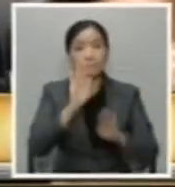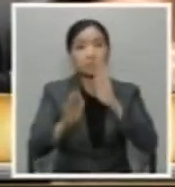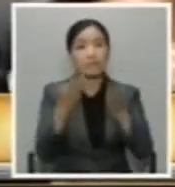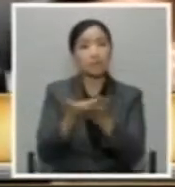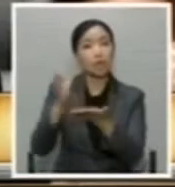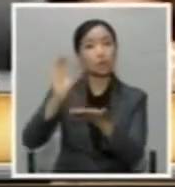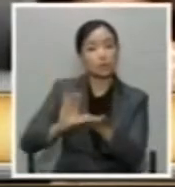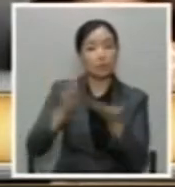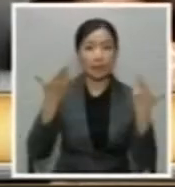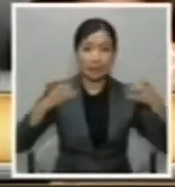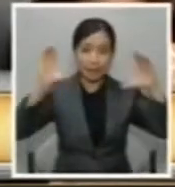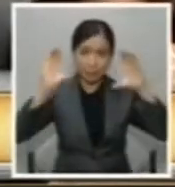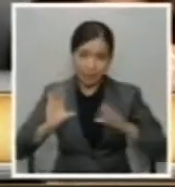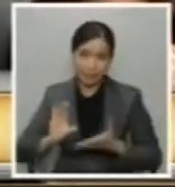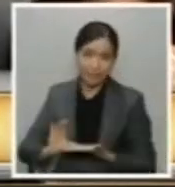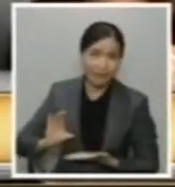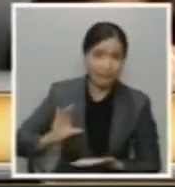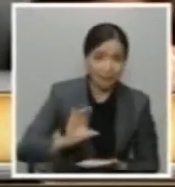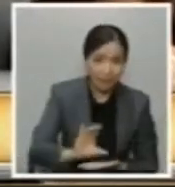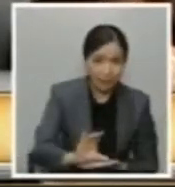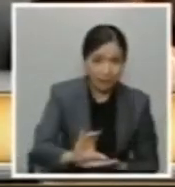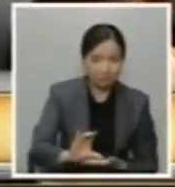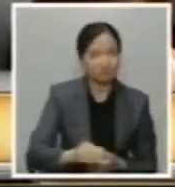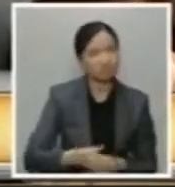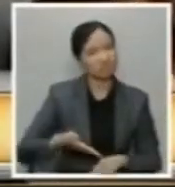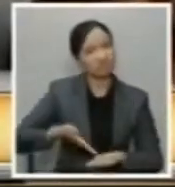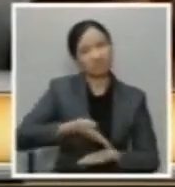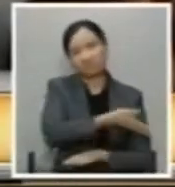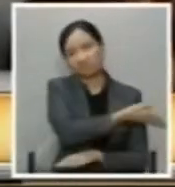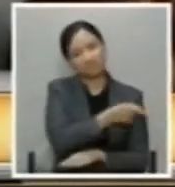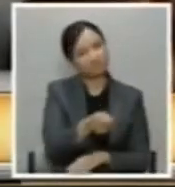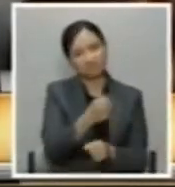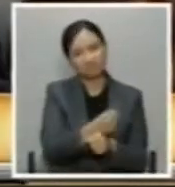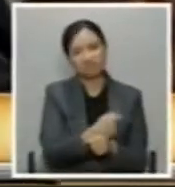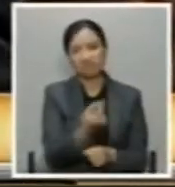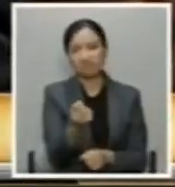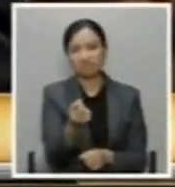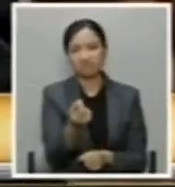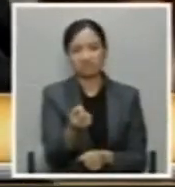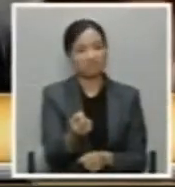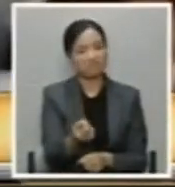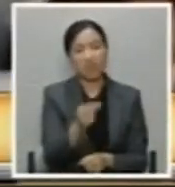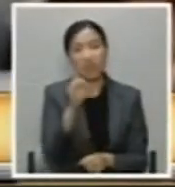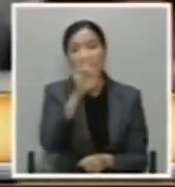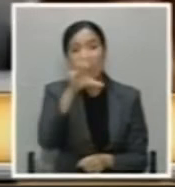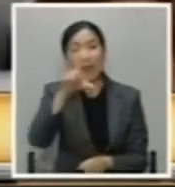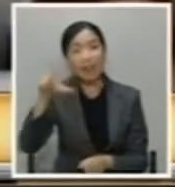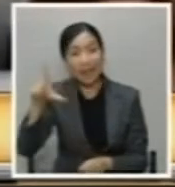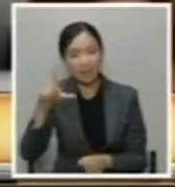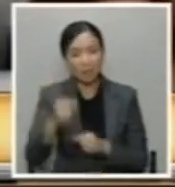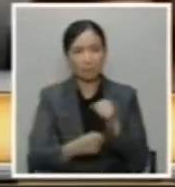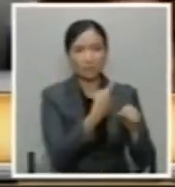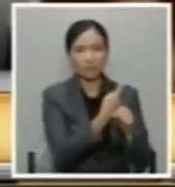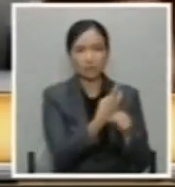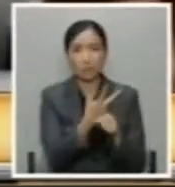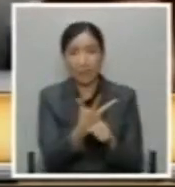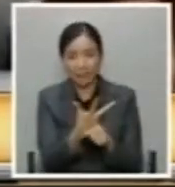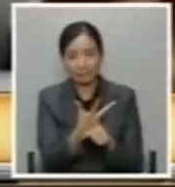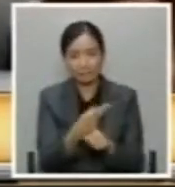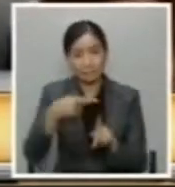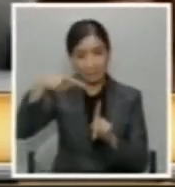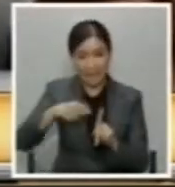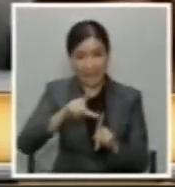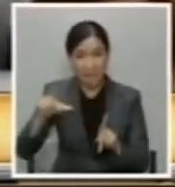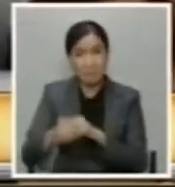นะครับที่รัฐบาลจัดสรรให้ก็ต้องบอกว่าที่ผ่านมานี้น้อยมากเป็นหลัก100ล้านใน 2-3 ปีแรกมา 1,000 ล้าน